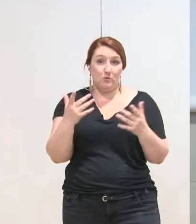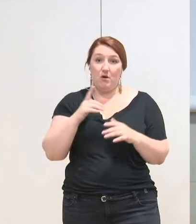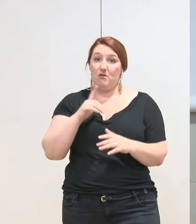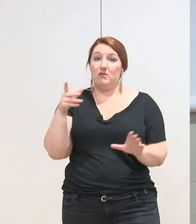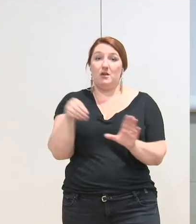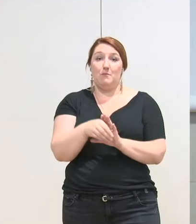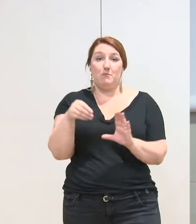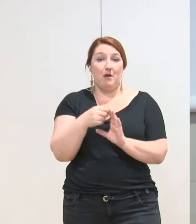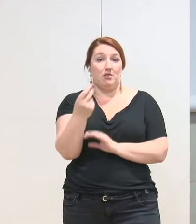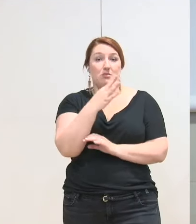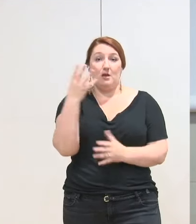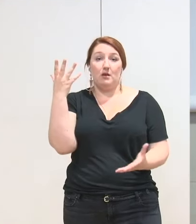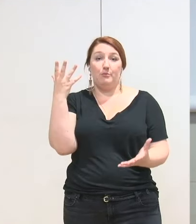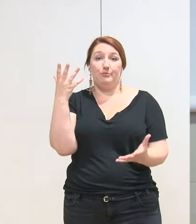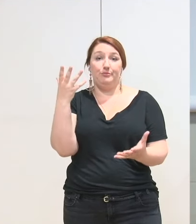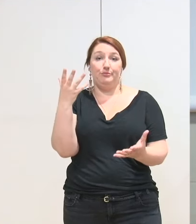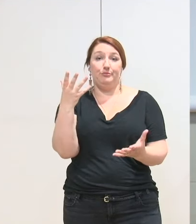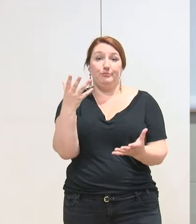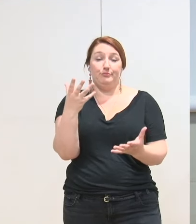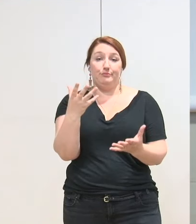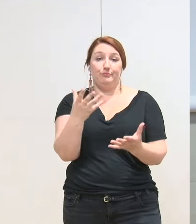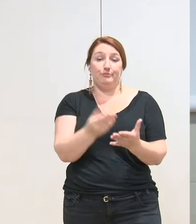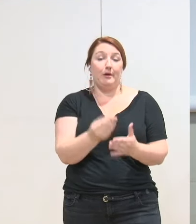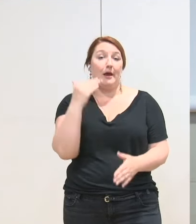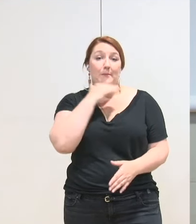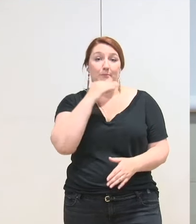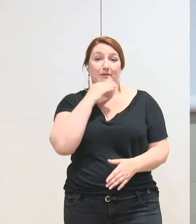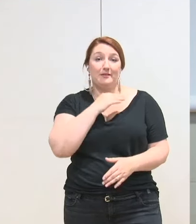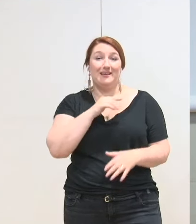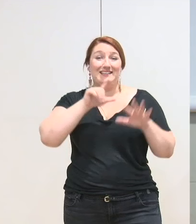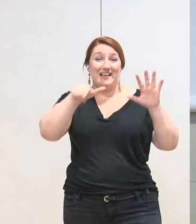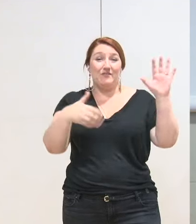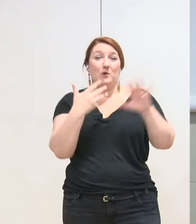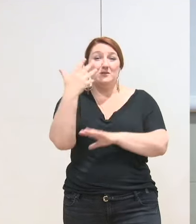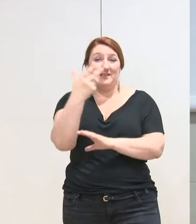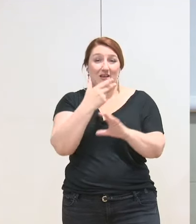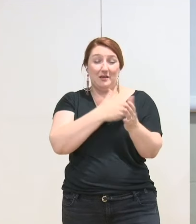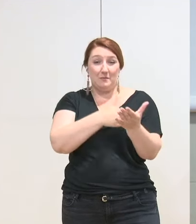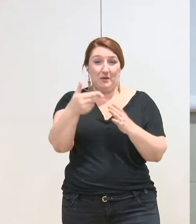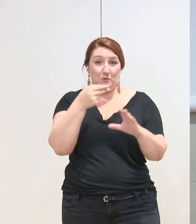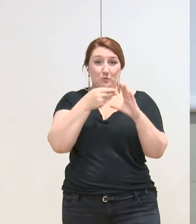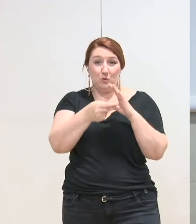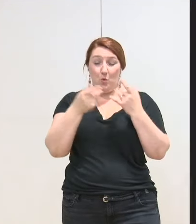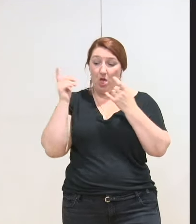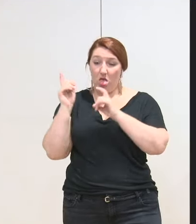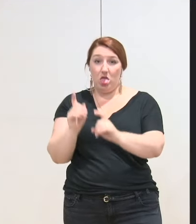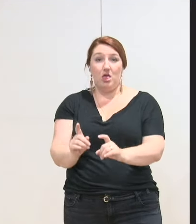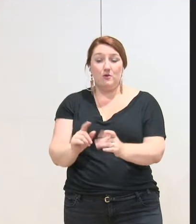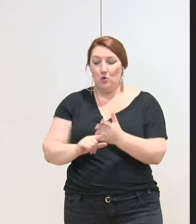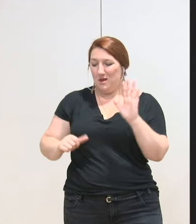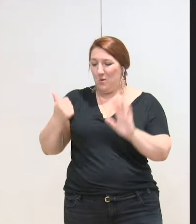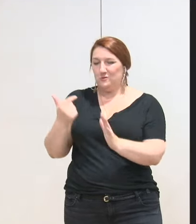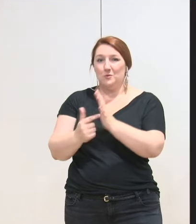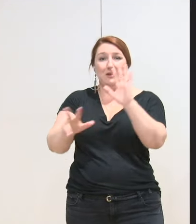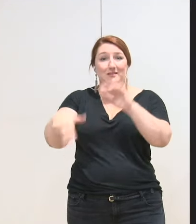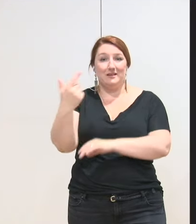l'épargnonnette qui se dégrade de plus de plus 7,5 millions d'euros entre 2011 et 2013 passant de